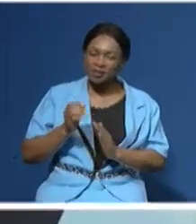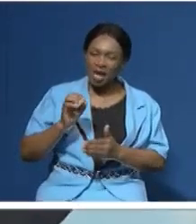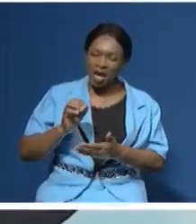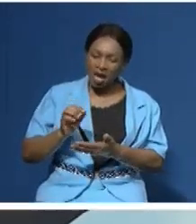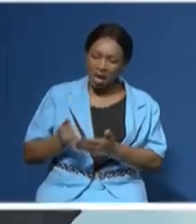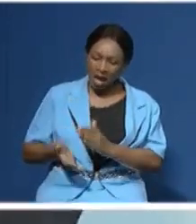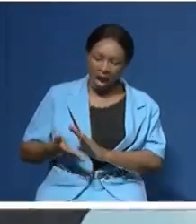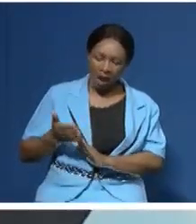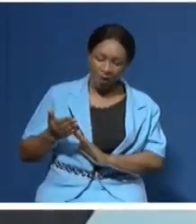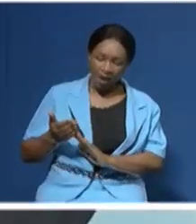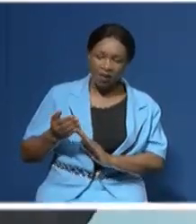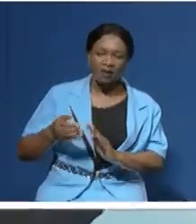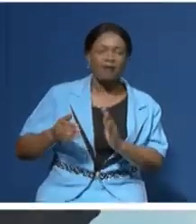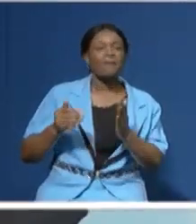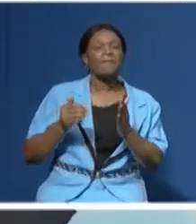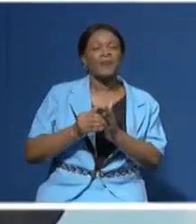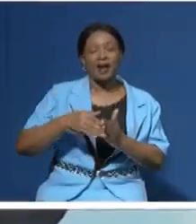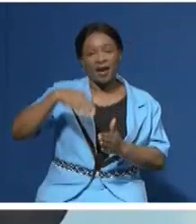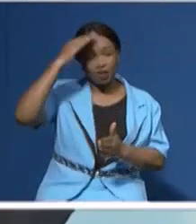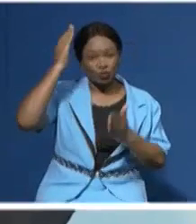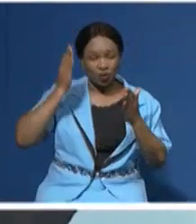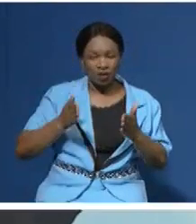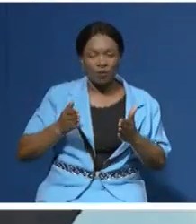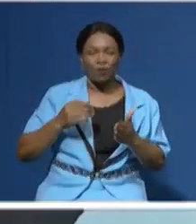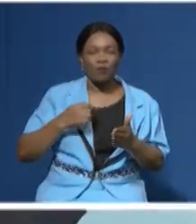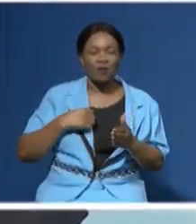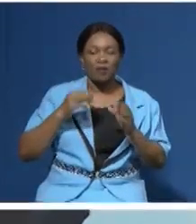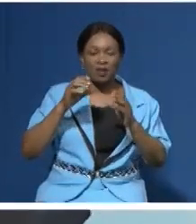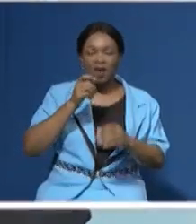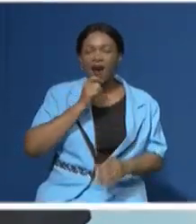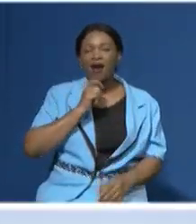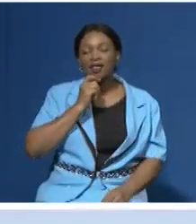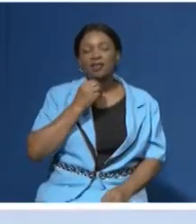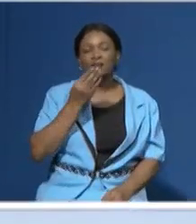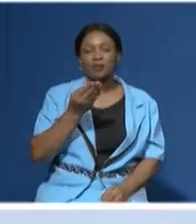ya awali mpaka vyuo vikuu. Jina langu ni Temaluge Kasuga, Azam News.